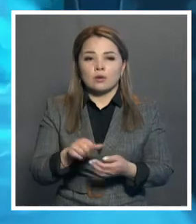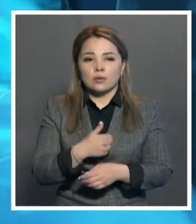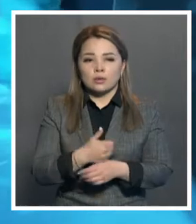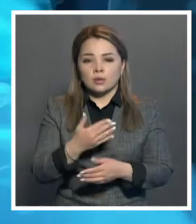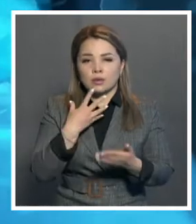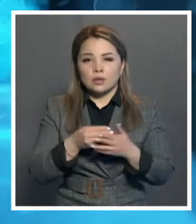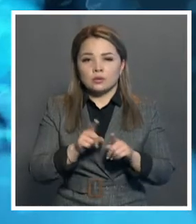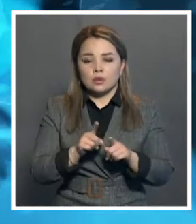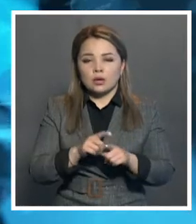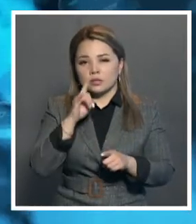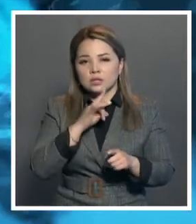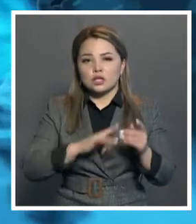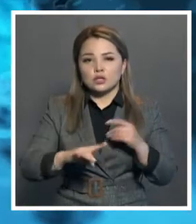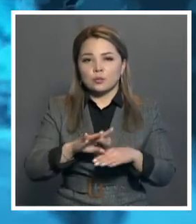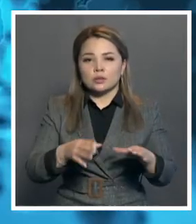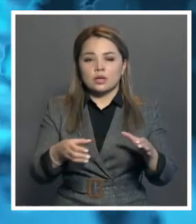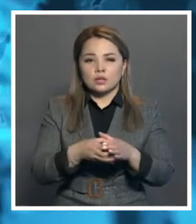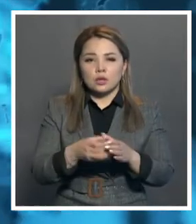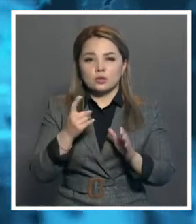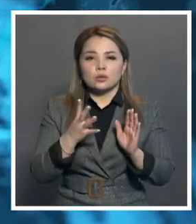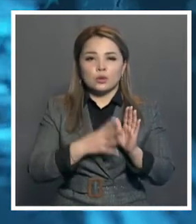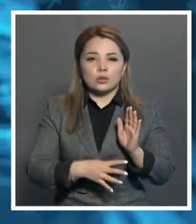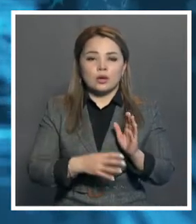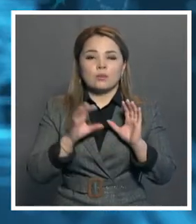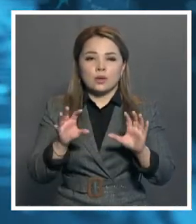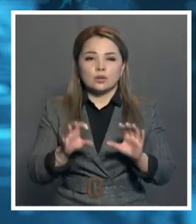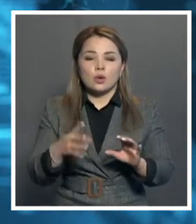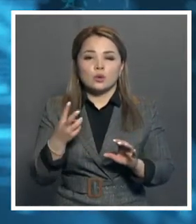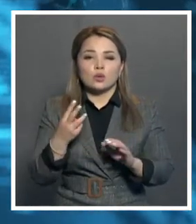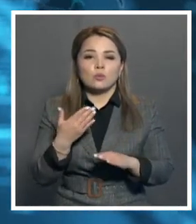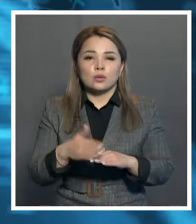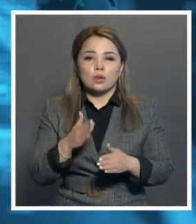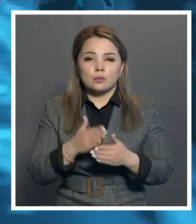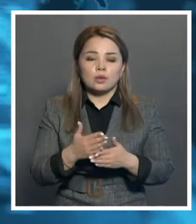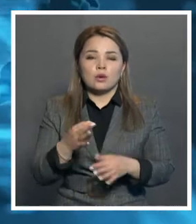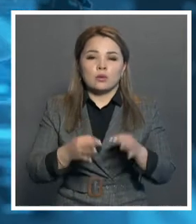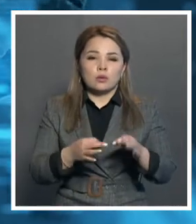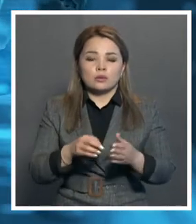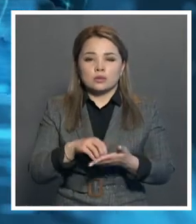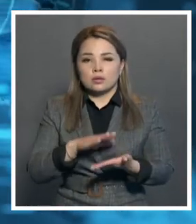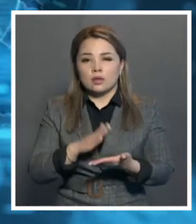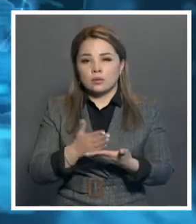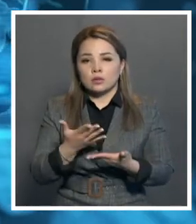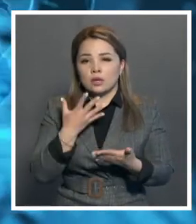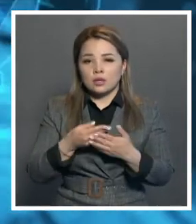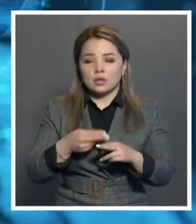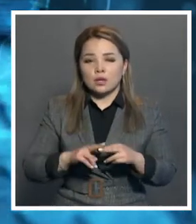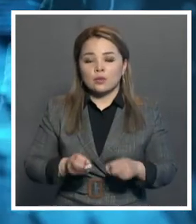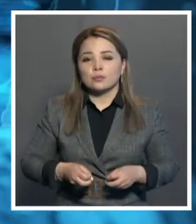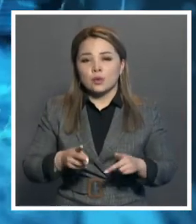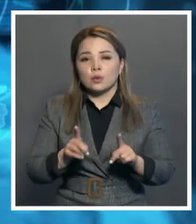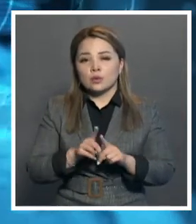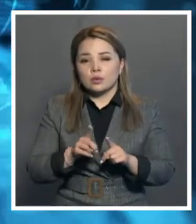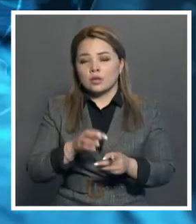Қазақстан Республикасының қылмыстық кодексінің 190-шы бабы 3-ші бөліміне сәйкес қылмыстық негізінде тіркелді. Осы қылмыстар жасат